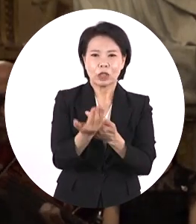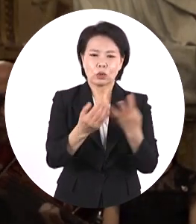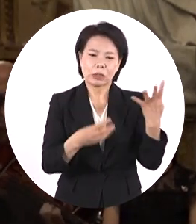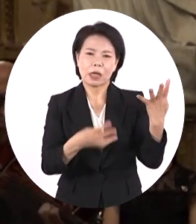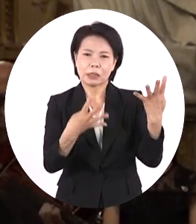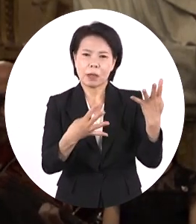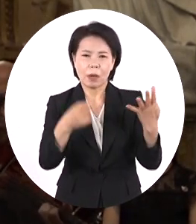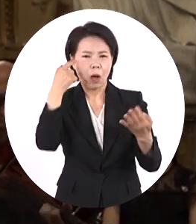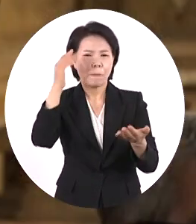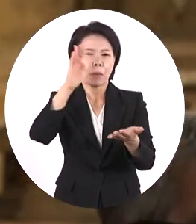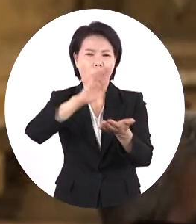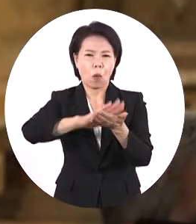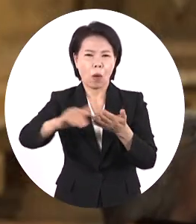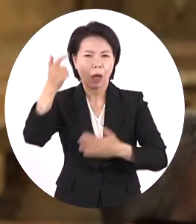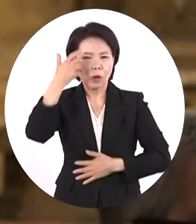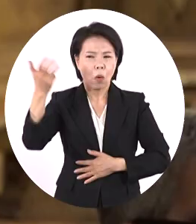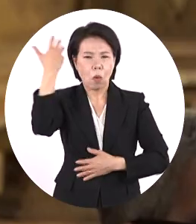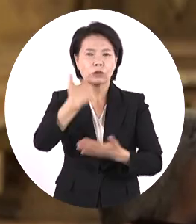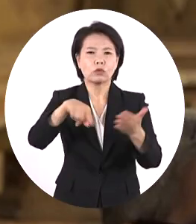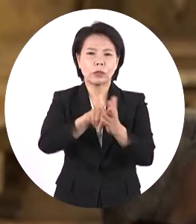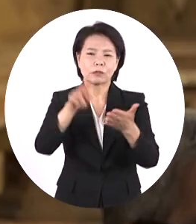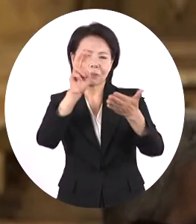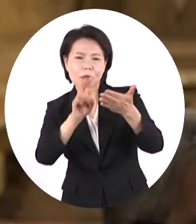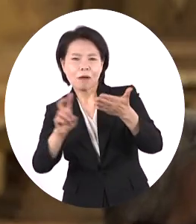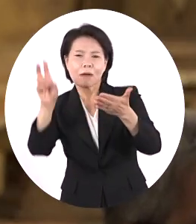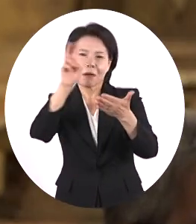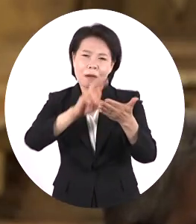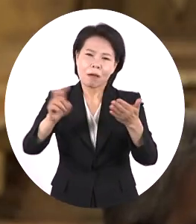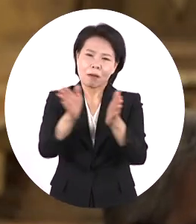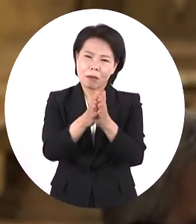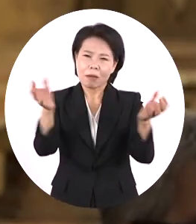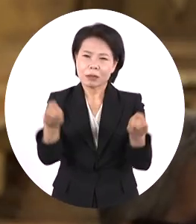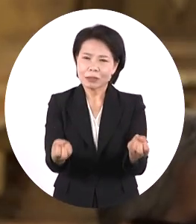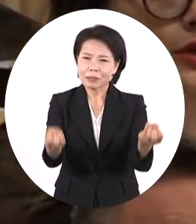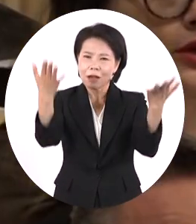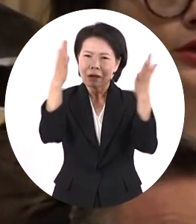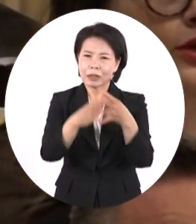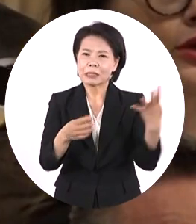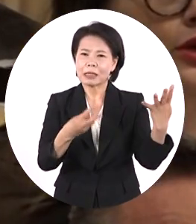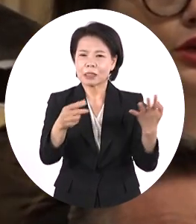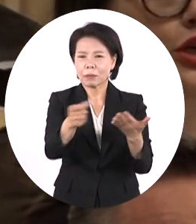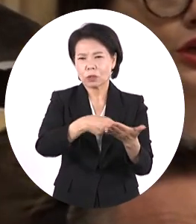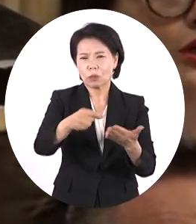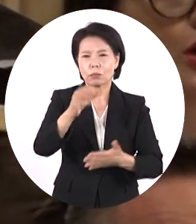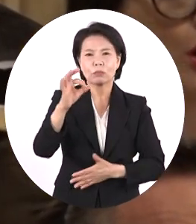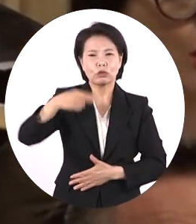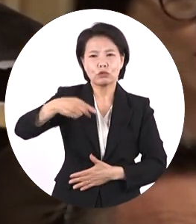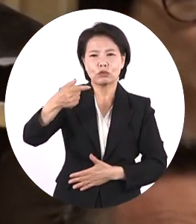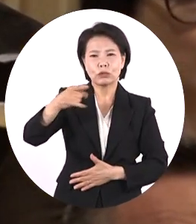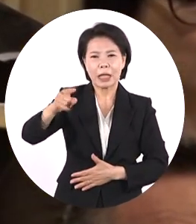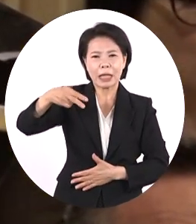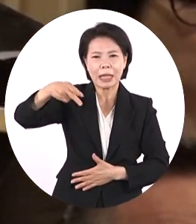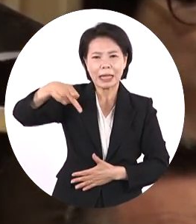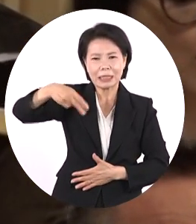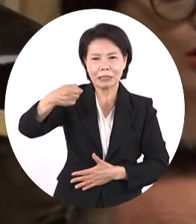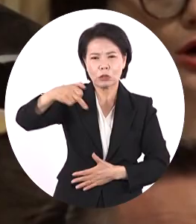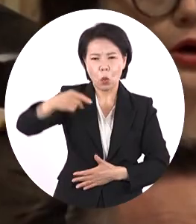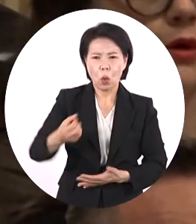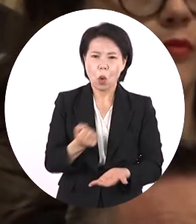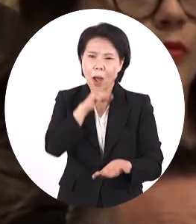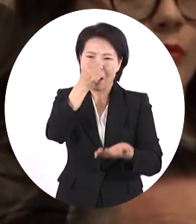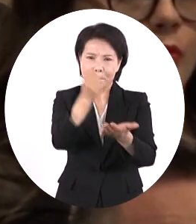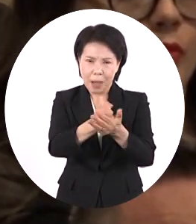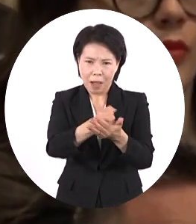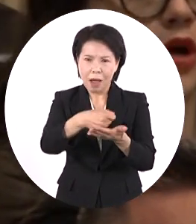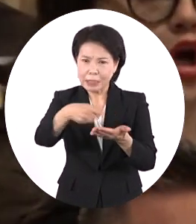제주 4.3 평화레퀴엠을 성공적으로 개최했는데요. 제주 4.3 기록물의 유네스코 세계기록유산 등재를 기념해